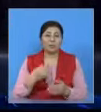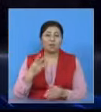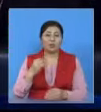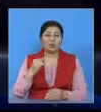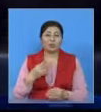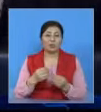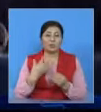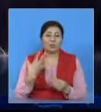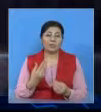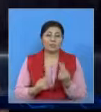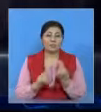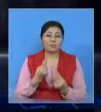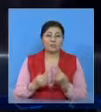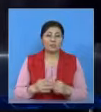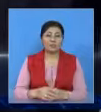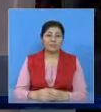провел 15 матчей.